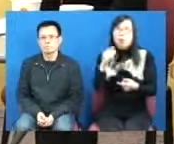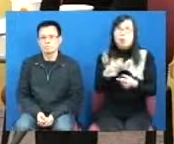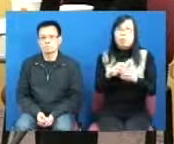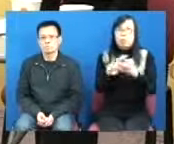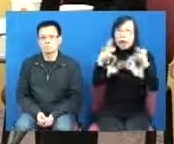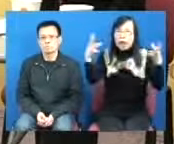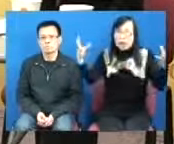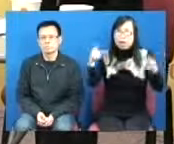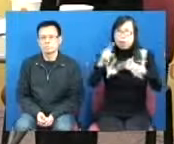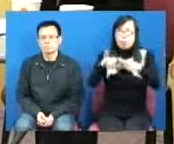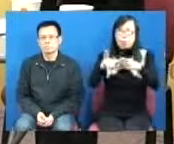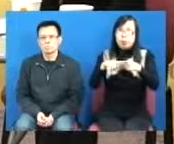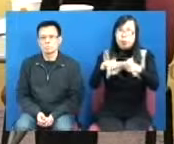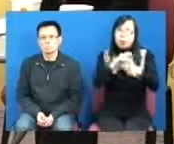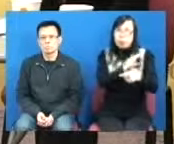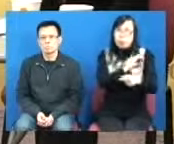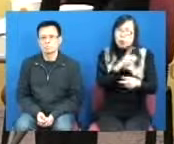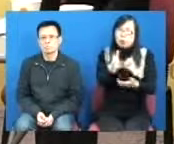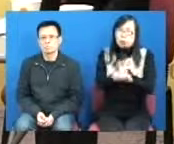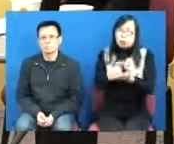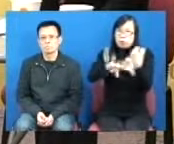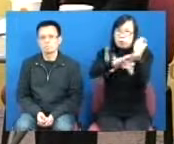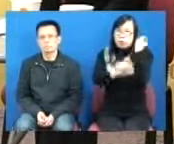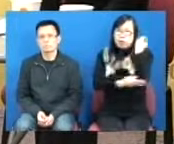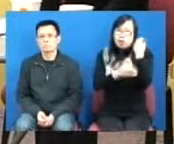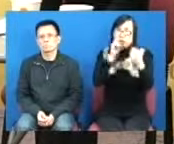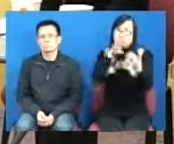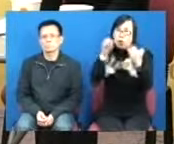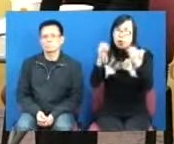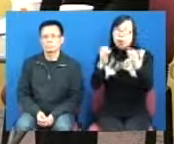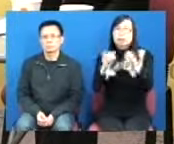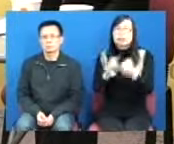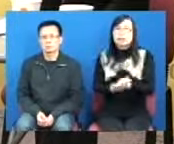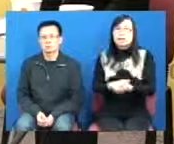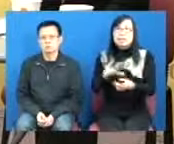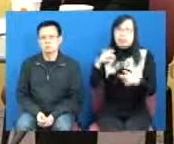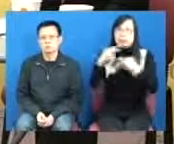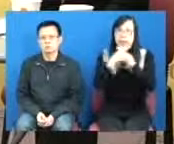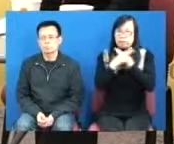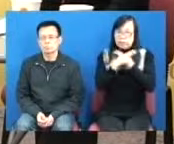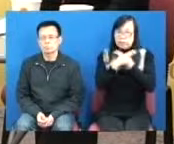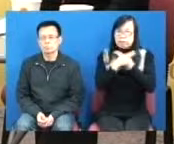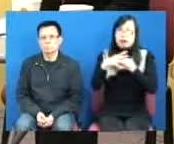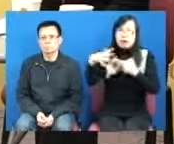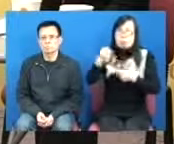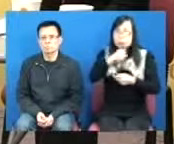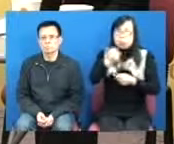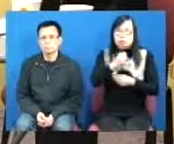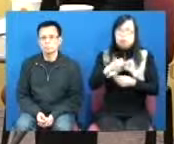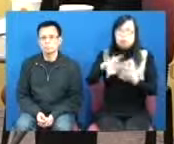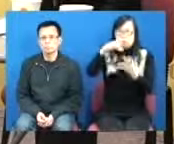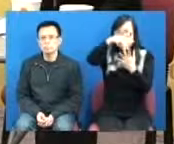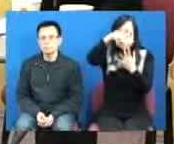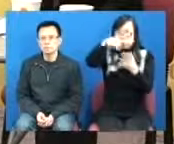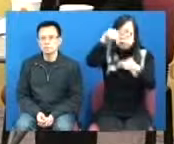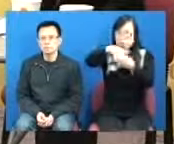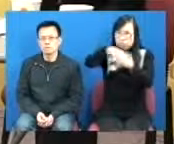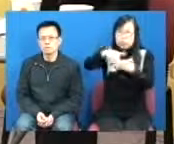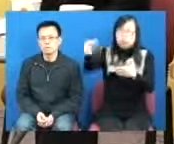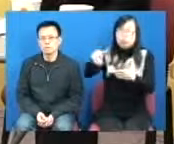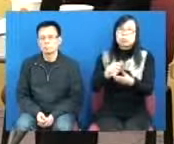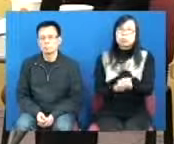中一個很重要的法例要辯論的是特首選舉和立法會選舉的條例